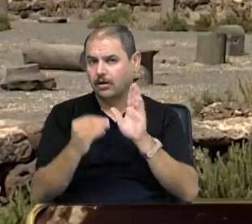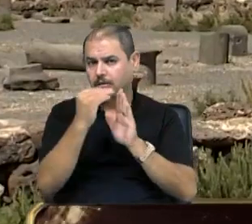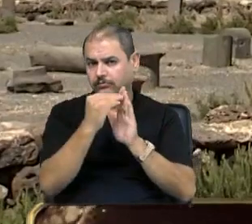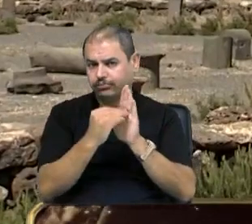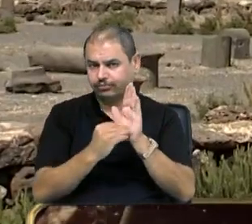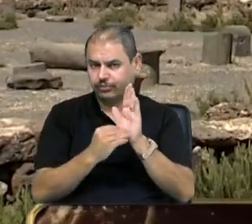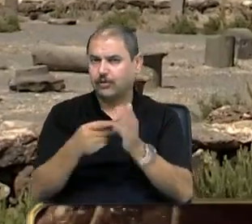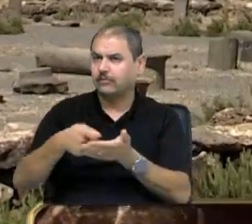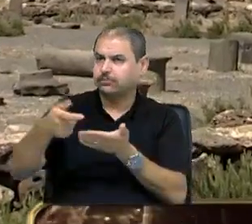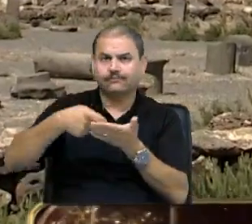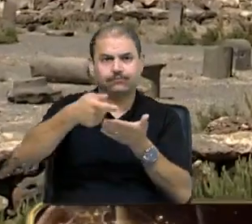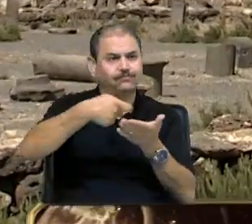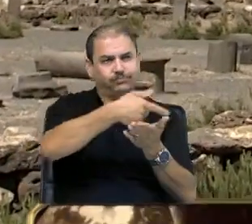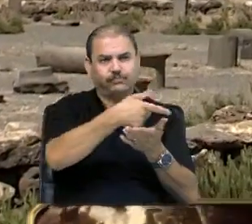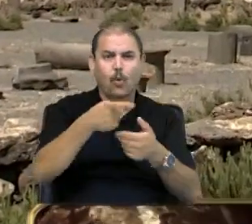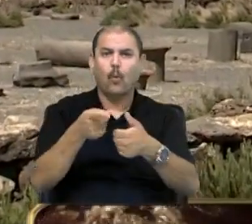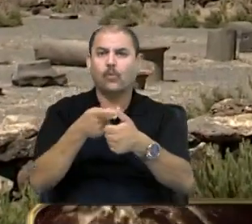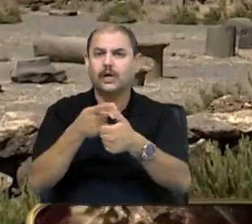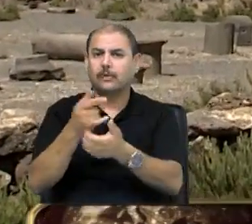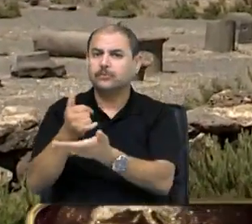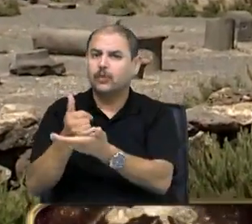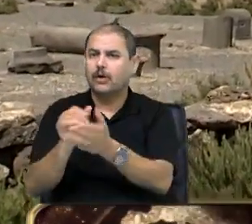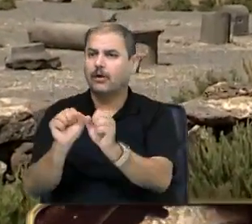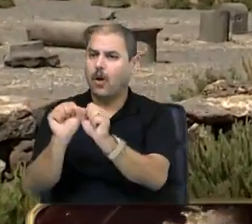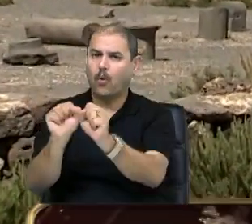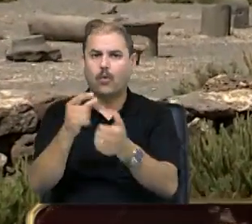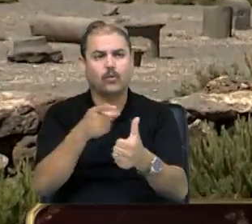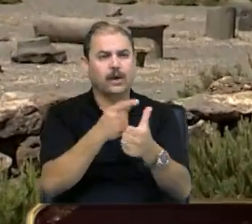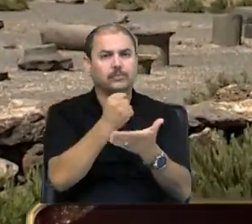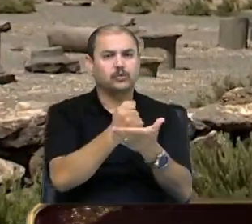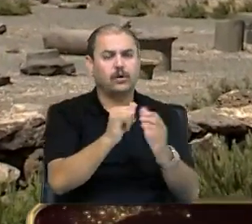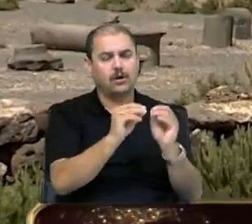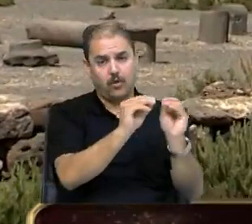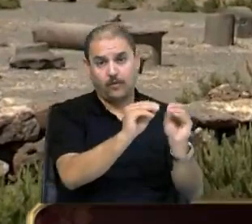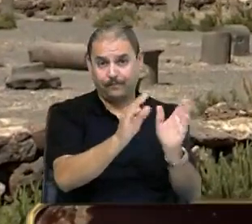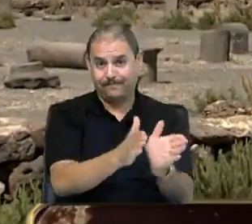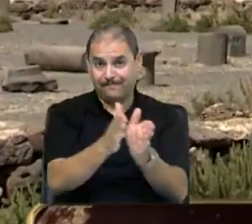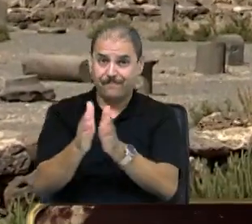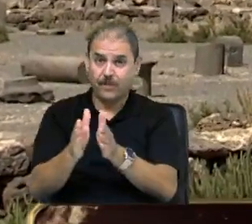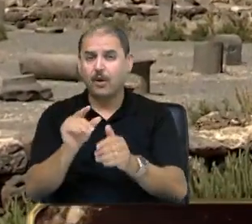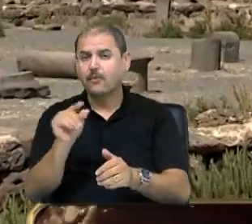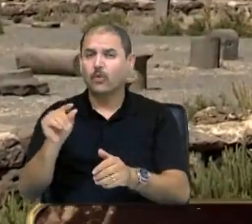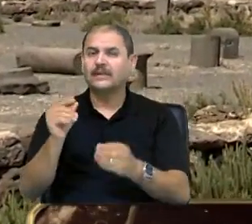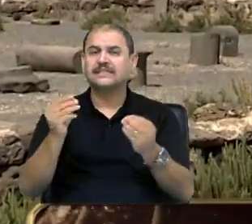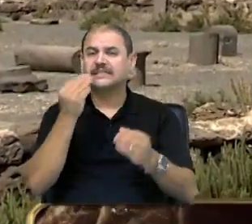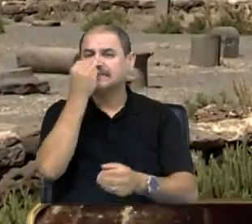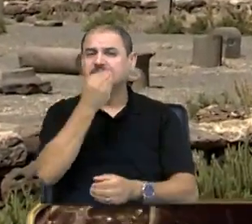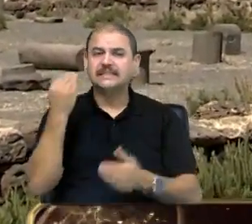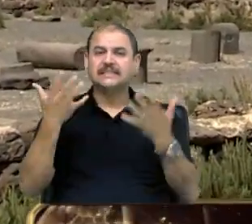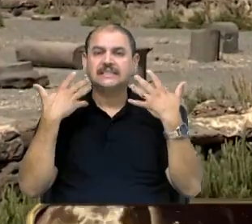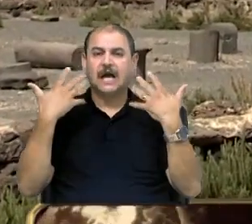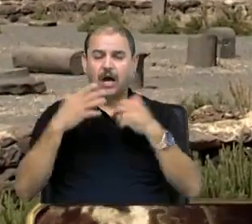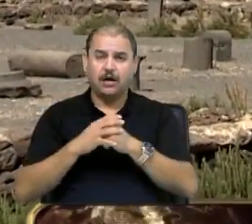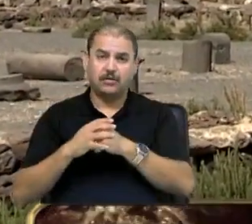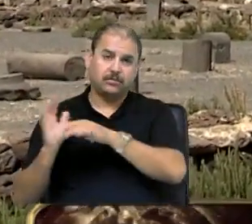الى الوزارات المعنيه اما بالنسبه لزيارتنا في شان السياحه اليوم بمنطقه ام الجمال